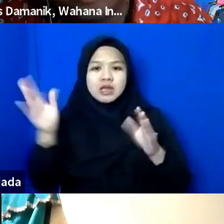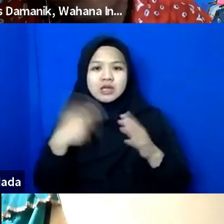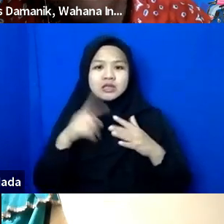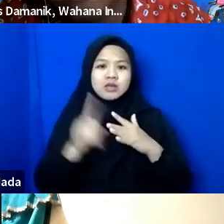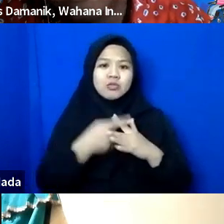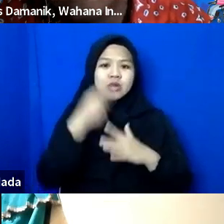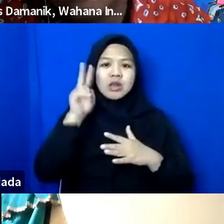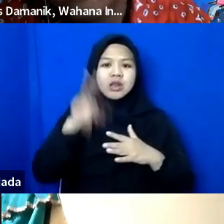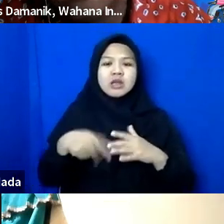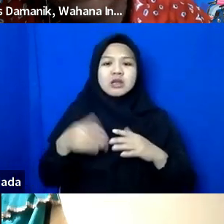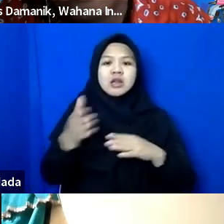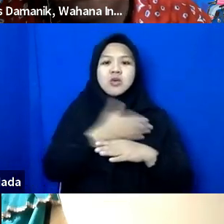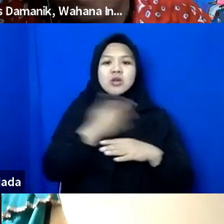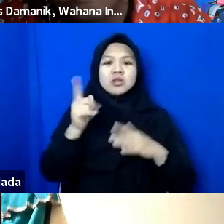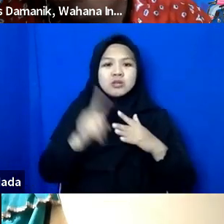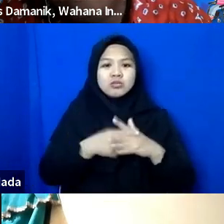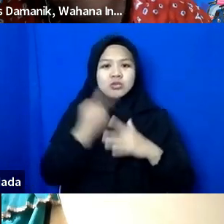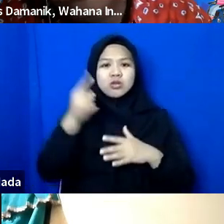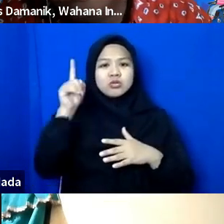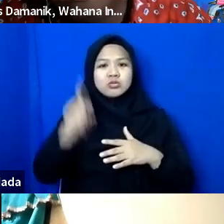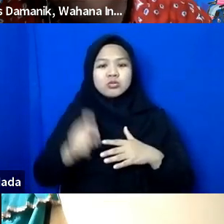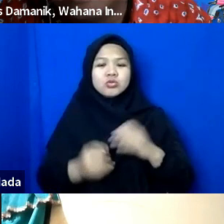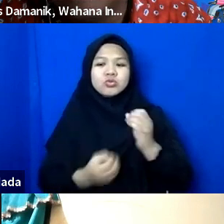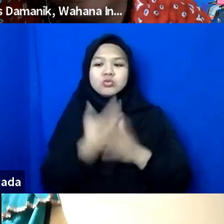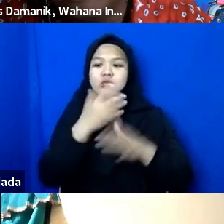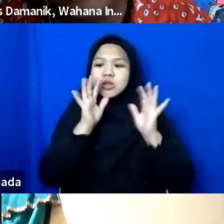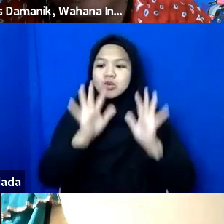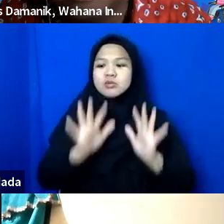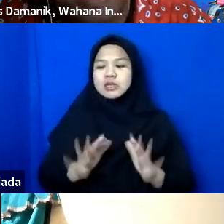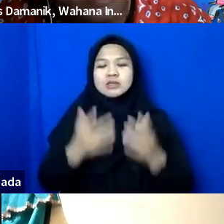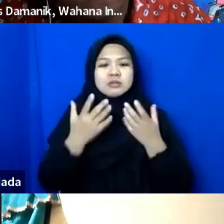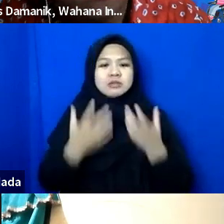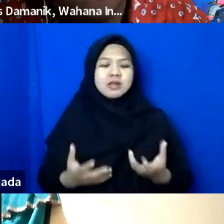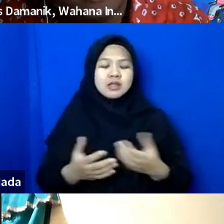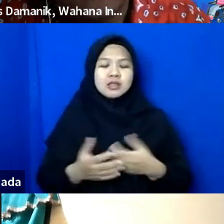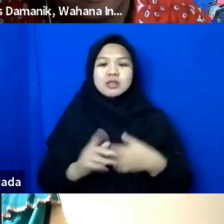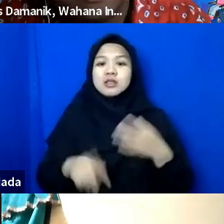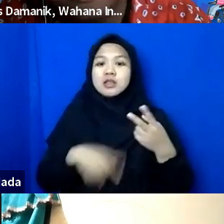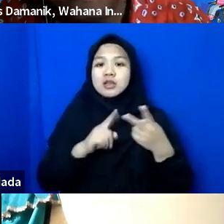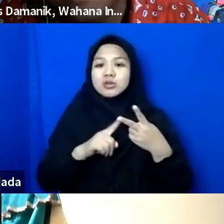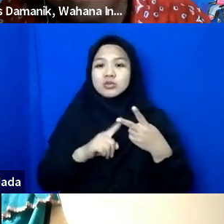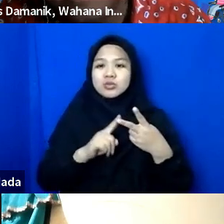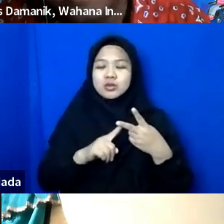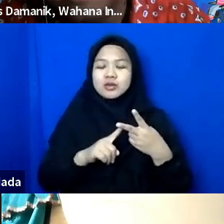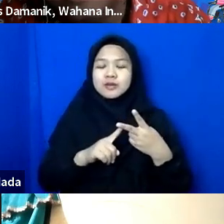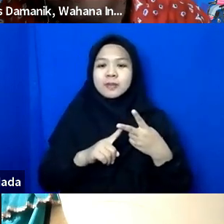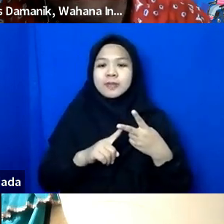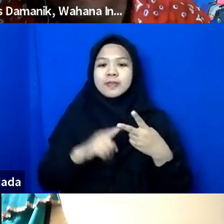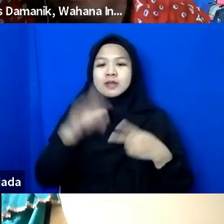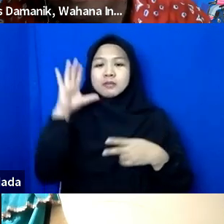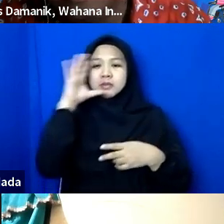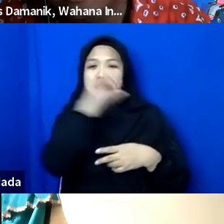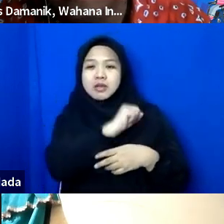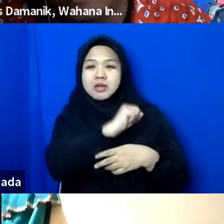awal jadi dan itu butuh resources yang luar biasa berat yang kedua pemahaman